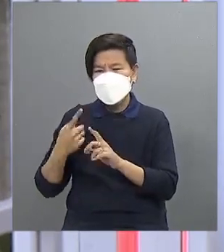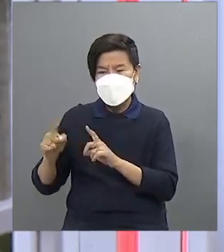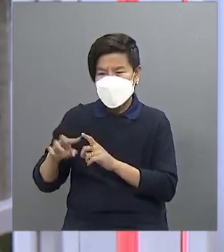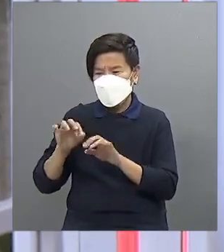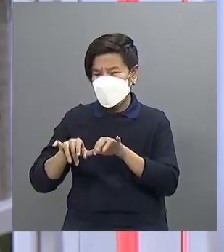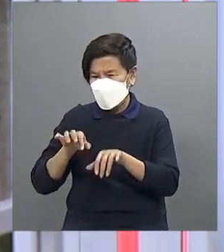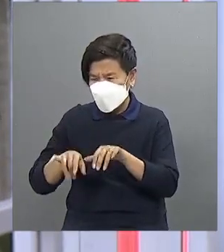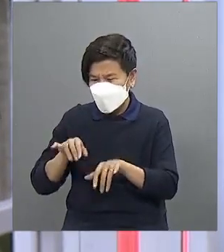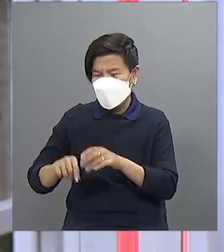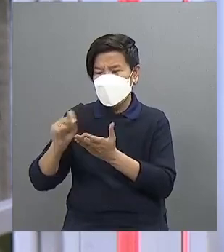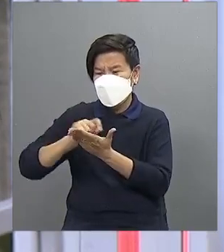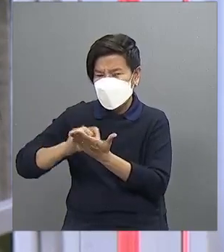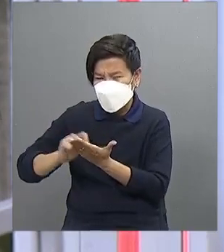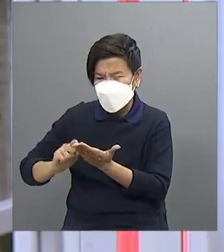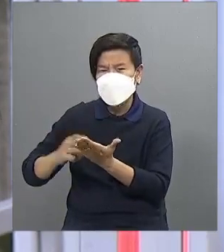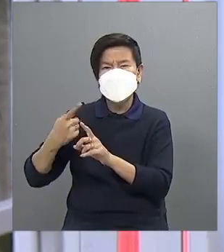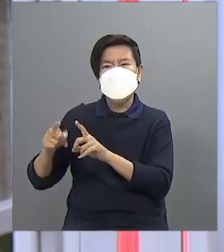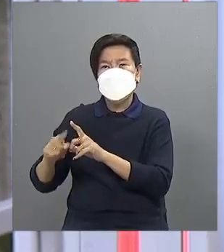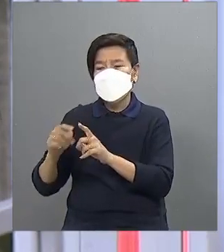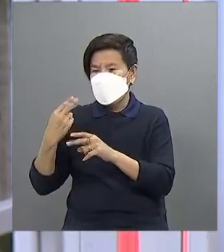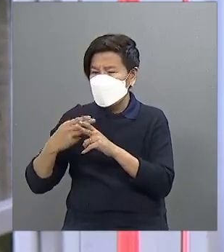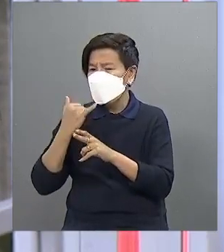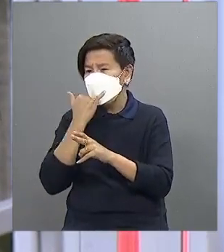up my babyง่ายขึ้นนะครับ